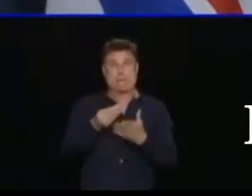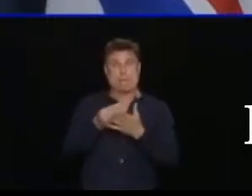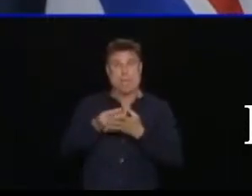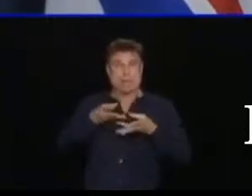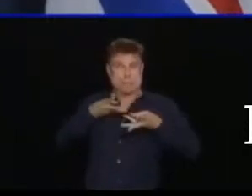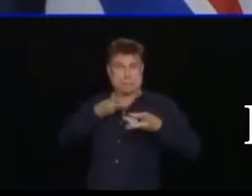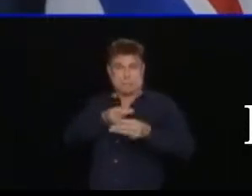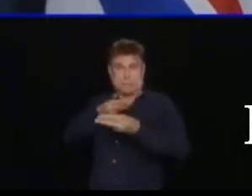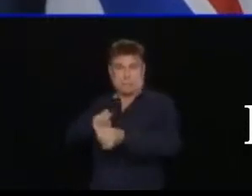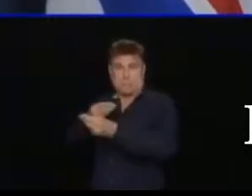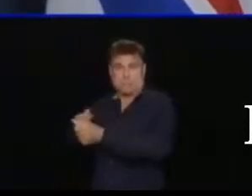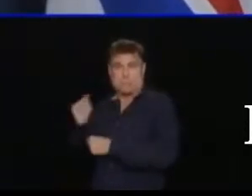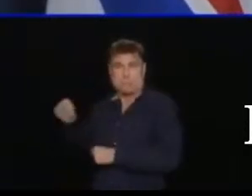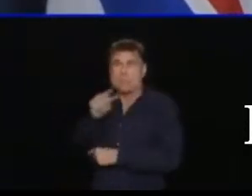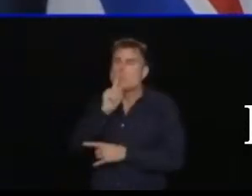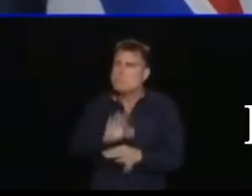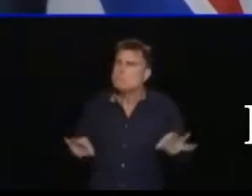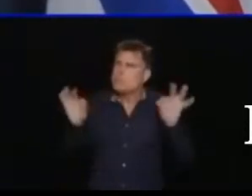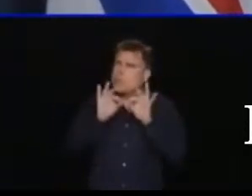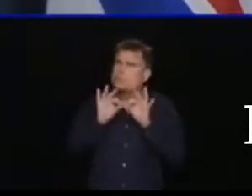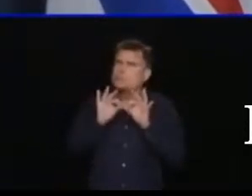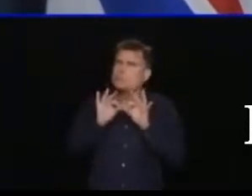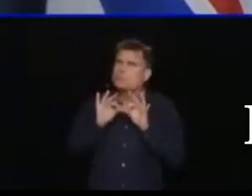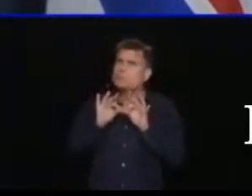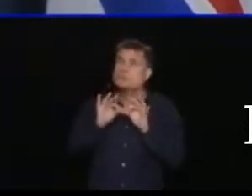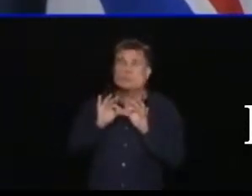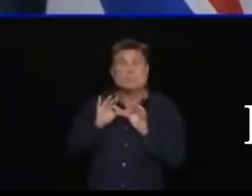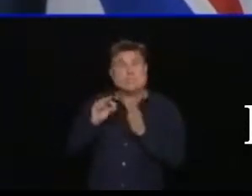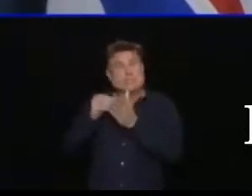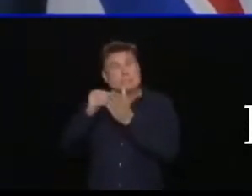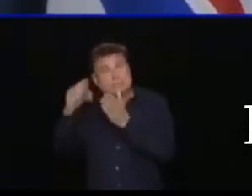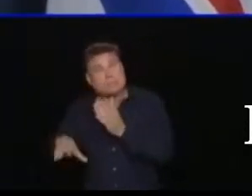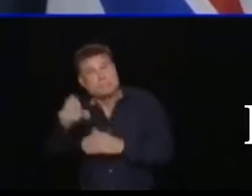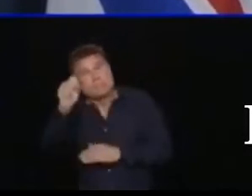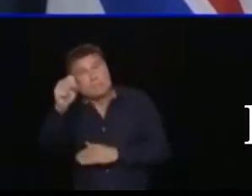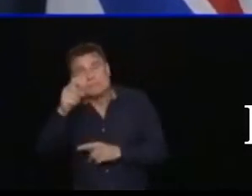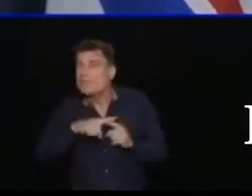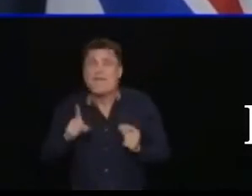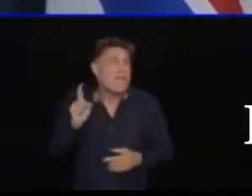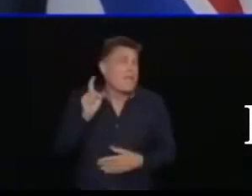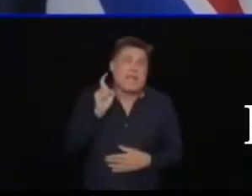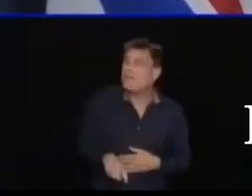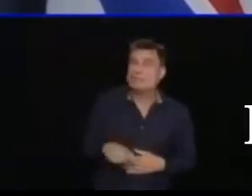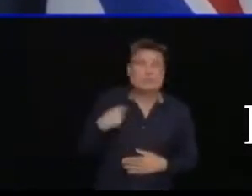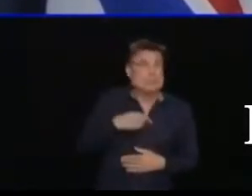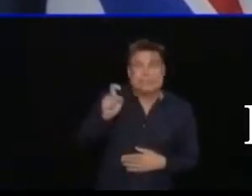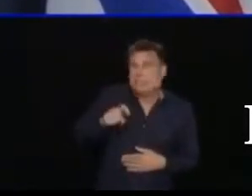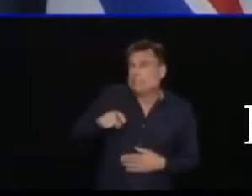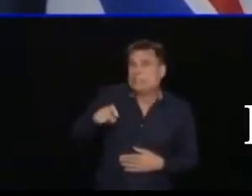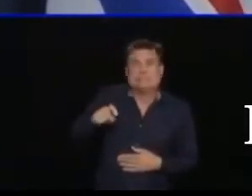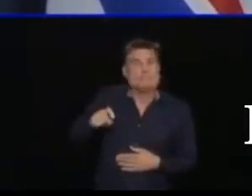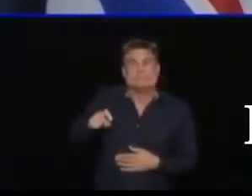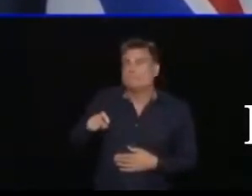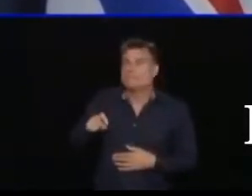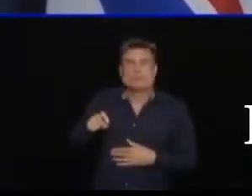诊疗所都要使用的，那么这些个人防护服 PPE 等等这些都是很贵的。那么